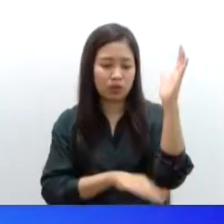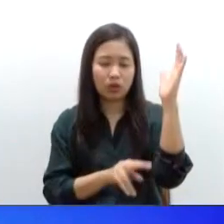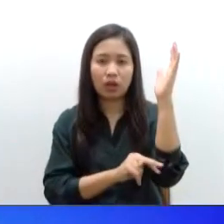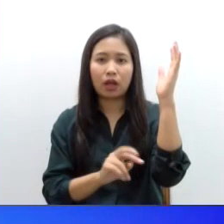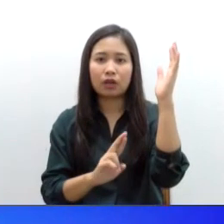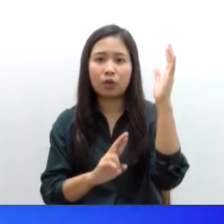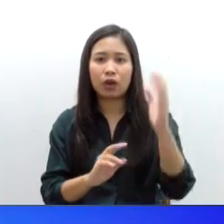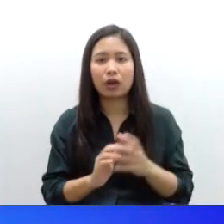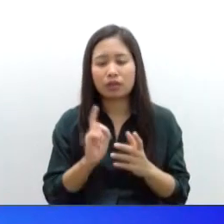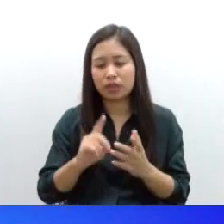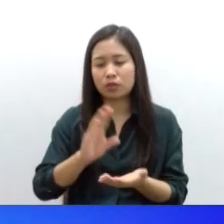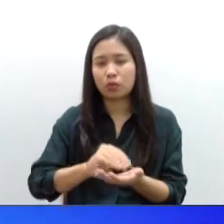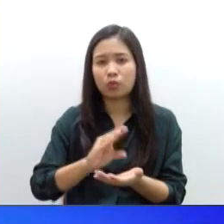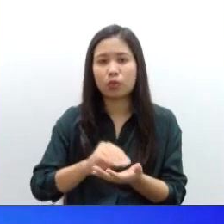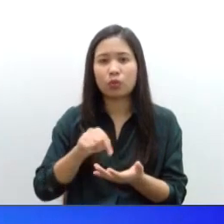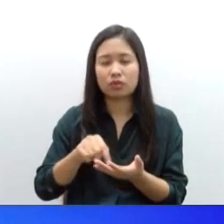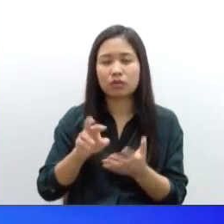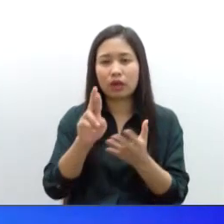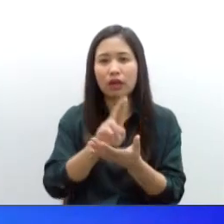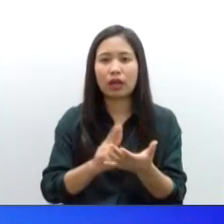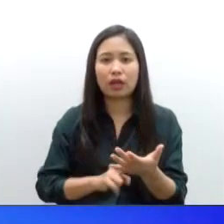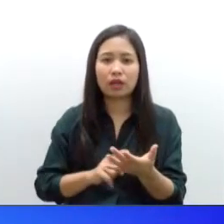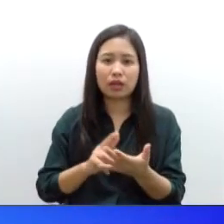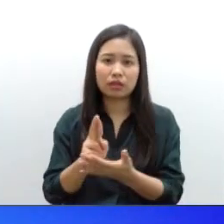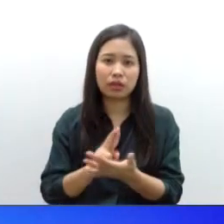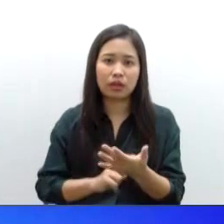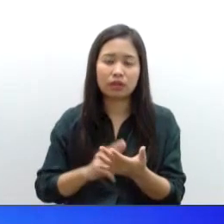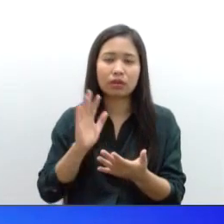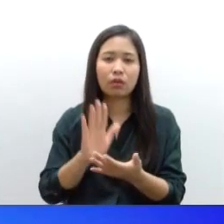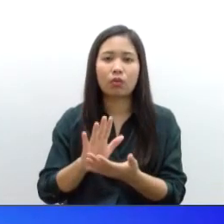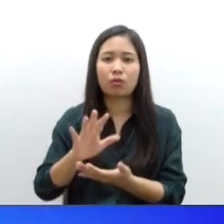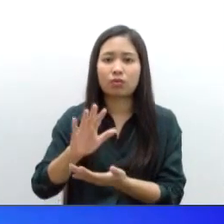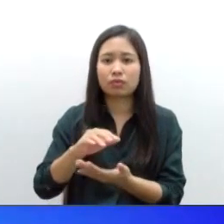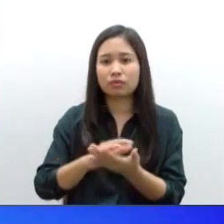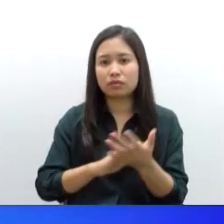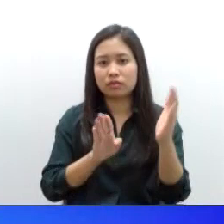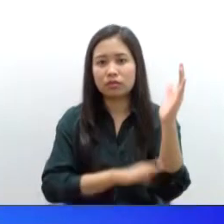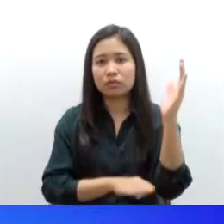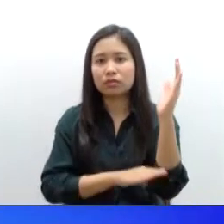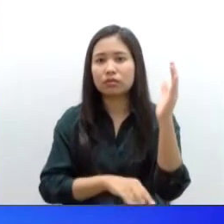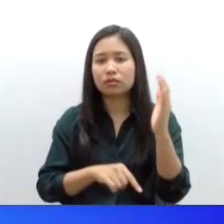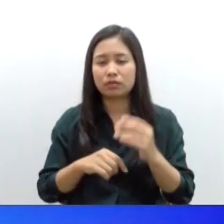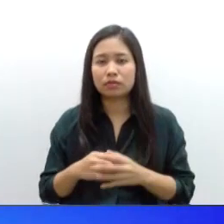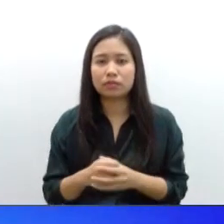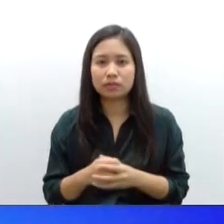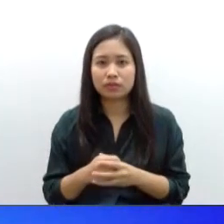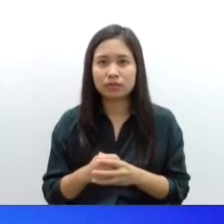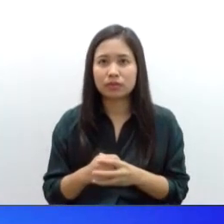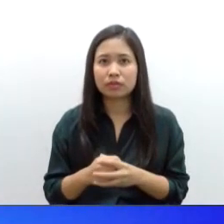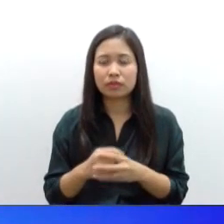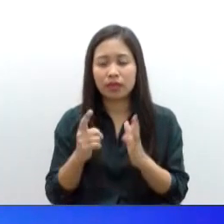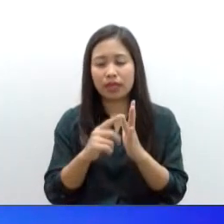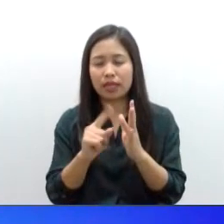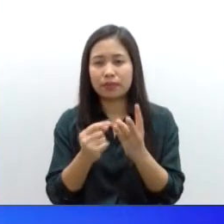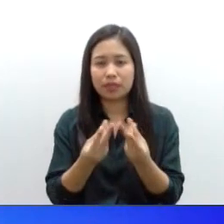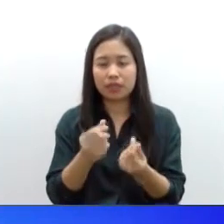งข้อมูลทั้งหมดนี้เราได้รับการรายงานจากสำนักงานคณะกรรมการสำนักเขตพื้นที่การศึกษานะครับใน